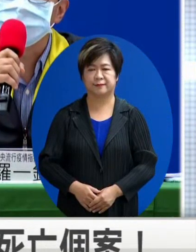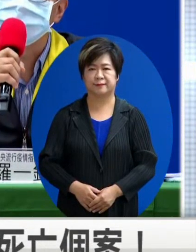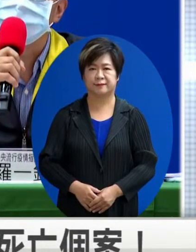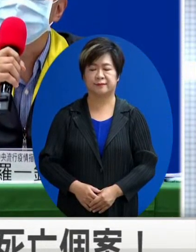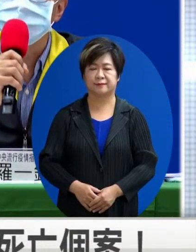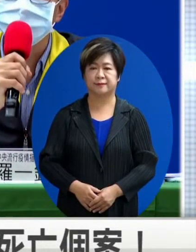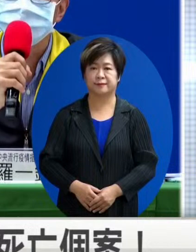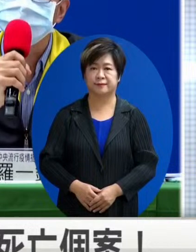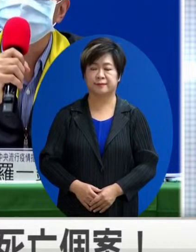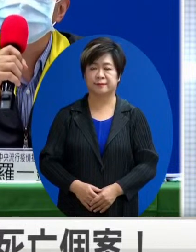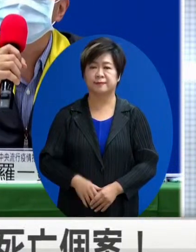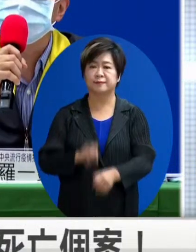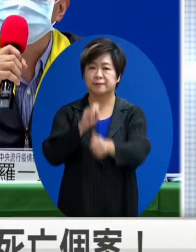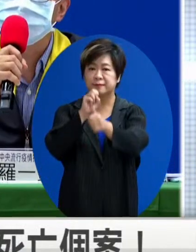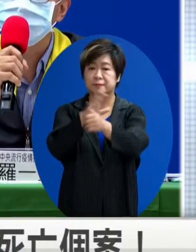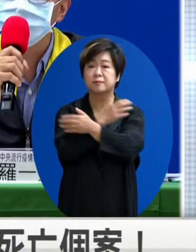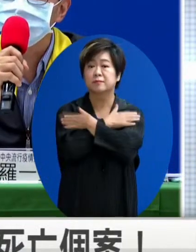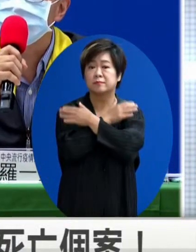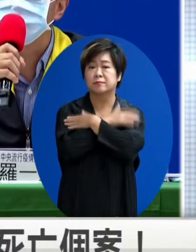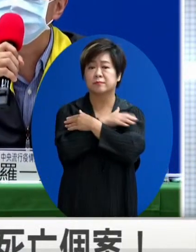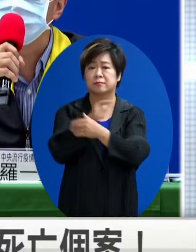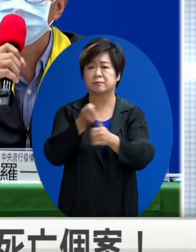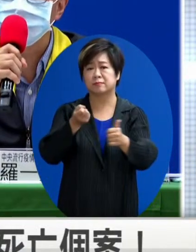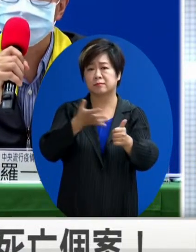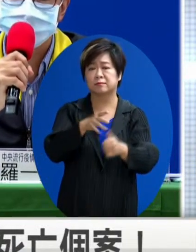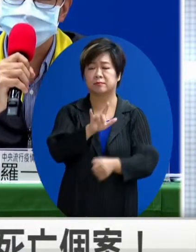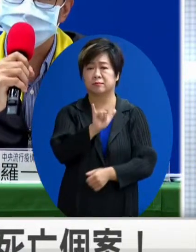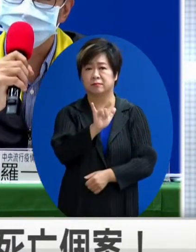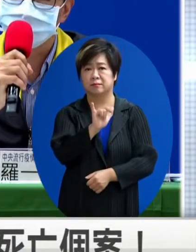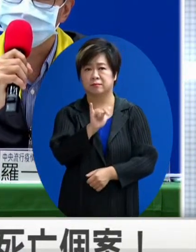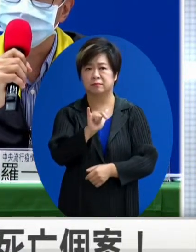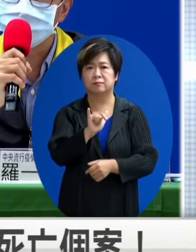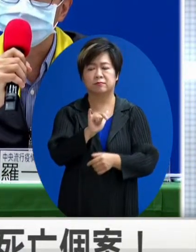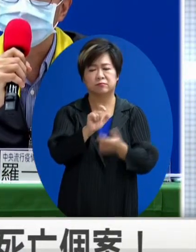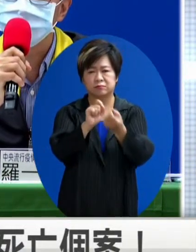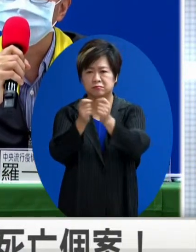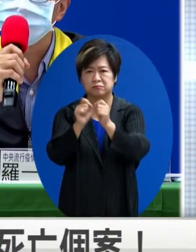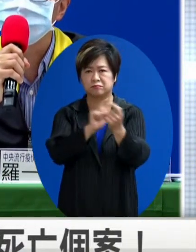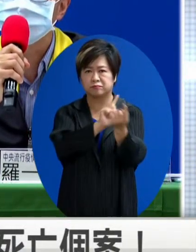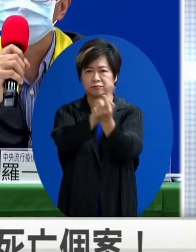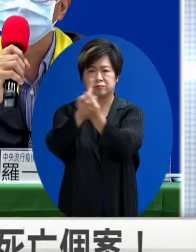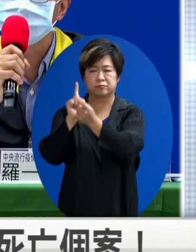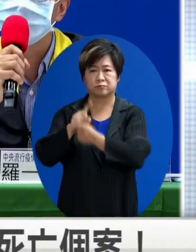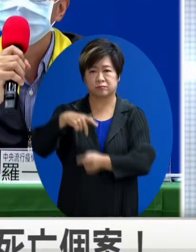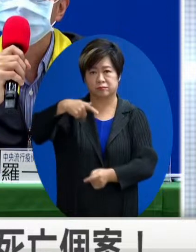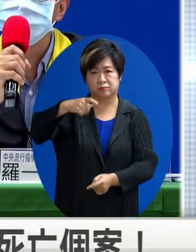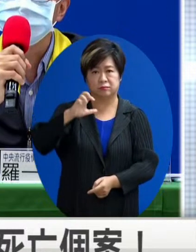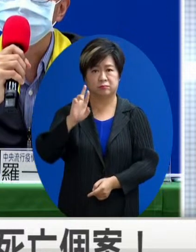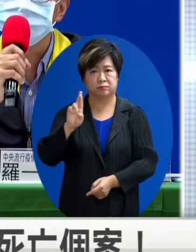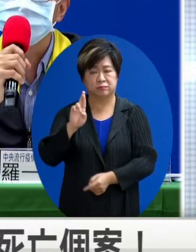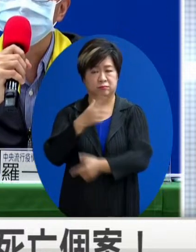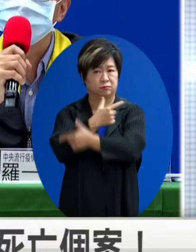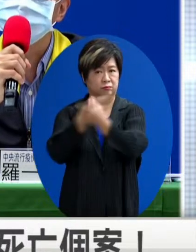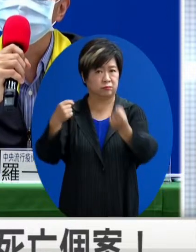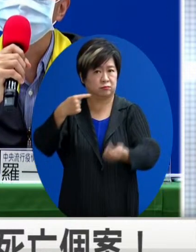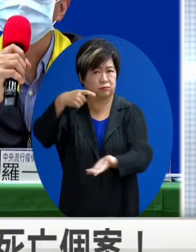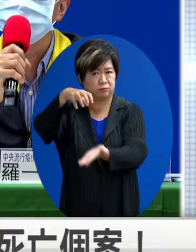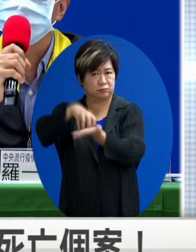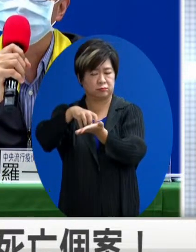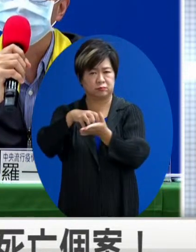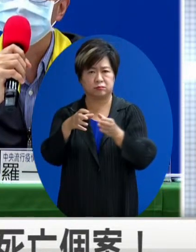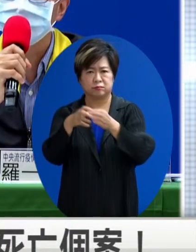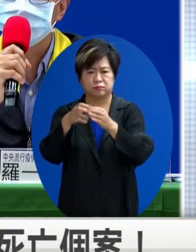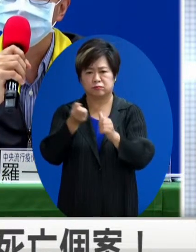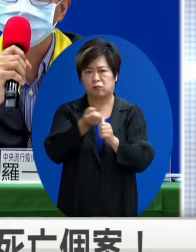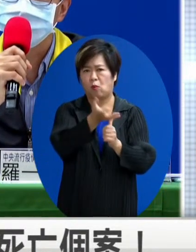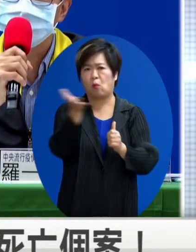就这一起幼儿园的个案来讲，他因为目前我们从他周遭接触者的 PCR 全部都是阴性，还没有出现一个群聚